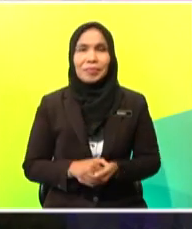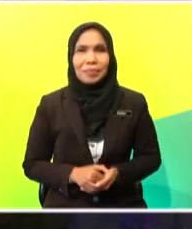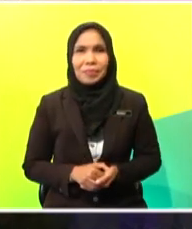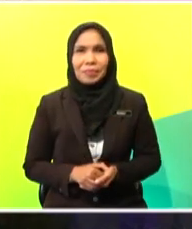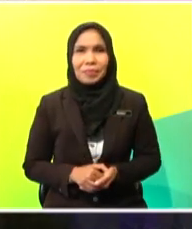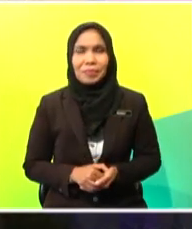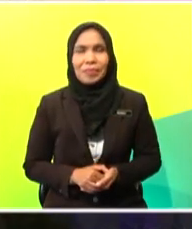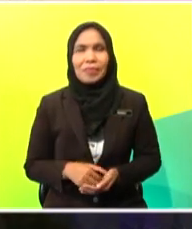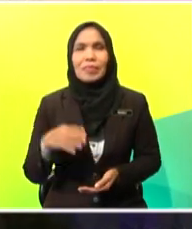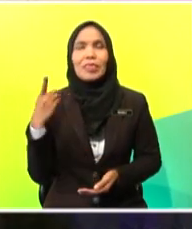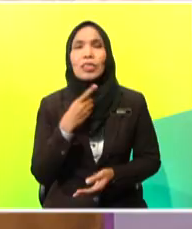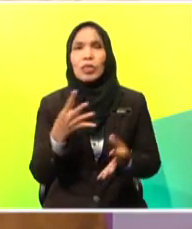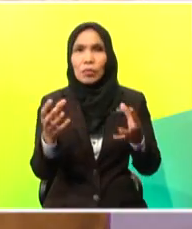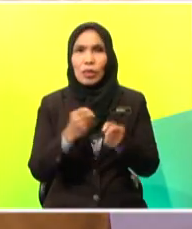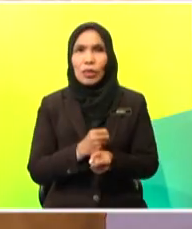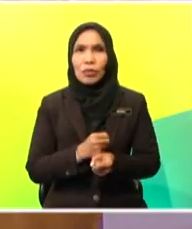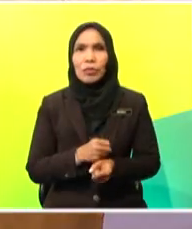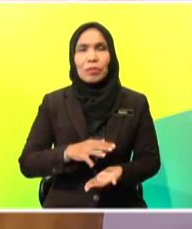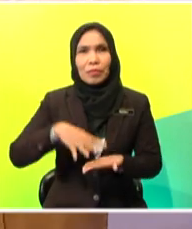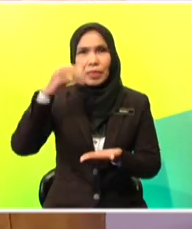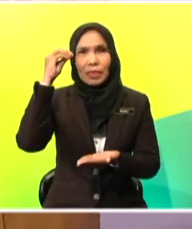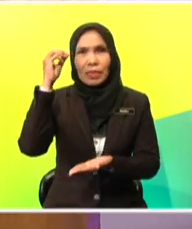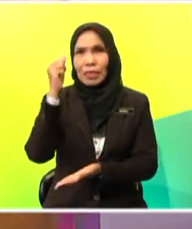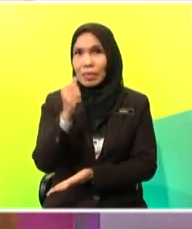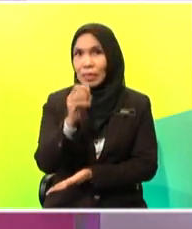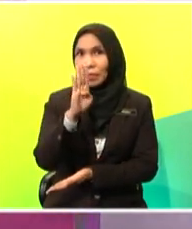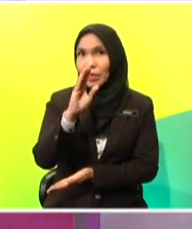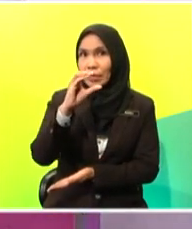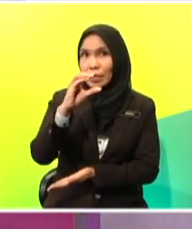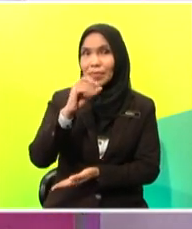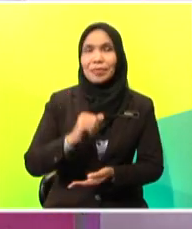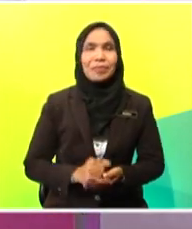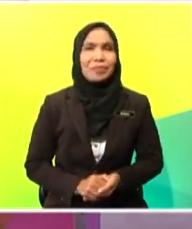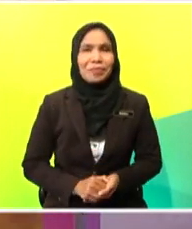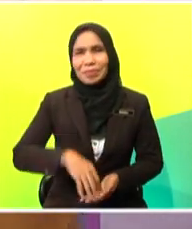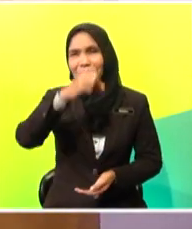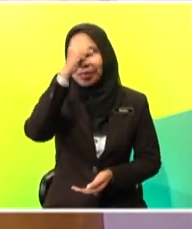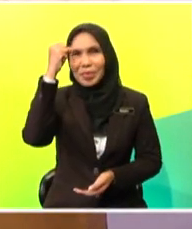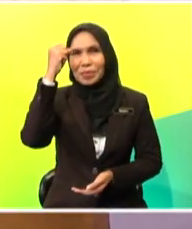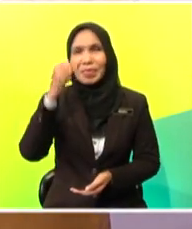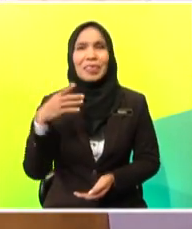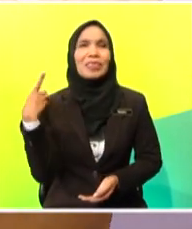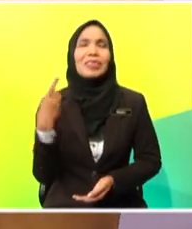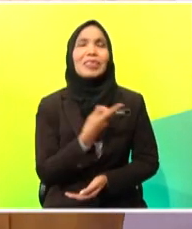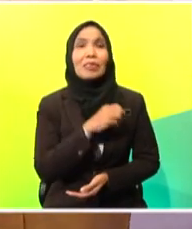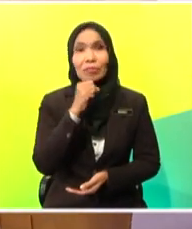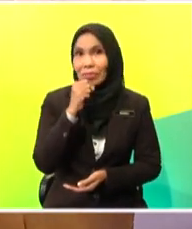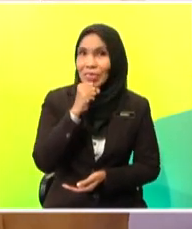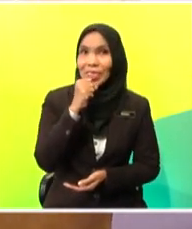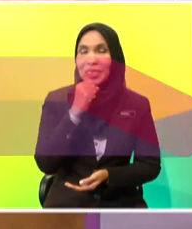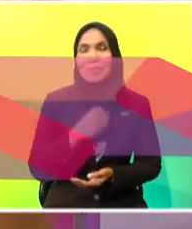enggak belajar huruf abc semestinya Yes sebab kita menyanyikan tadi kalian